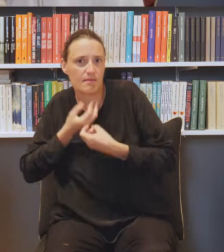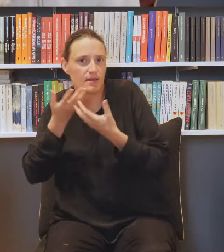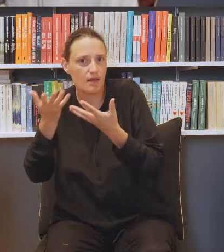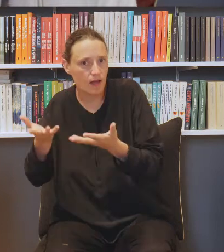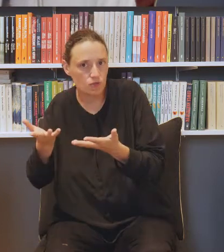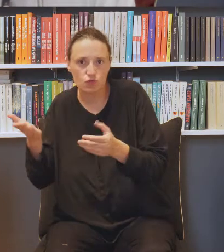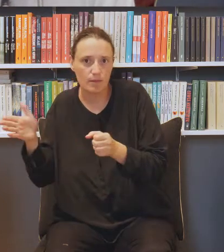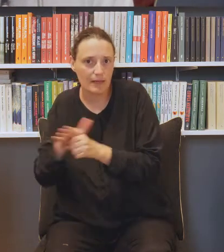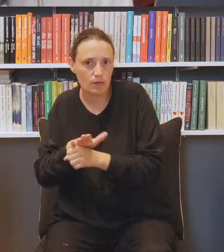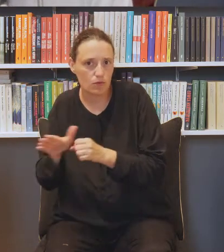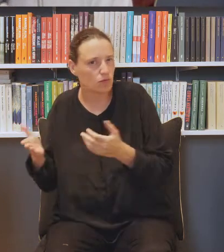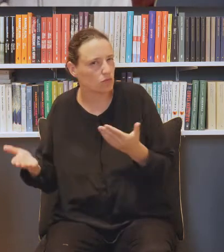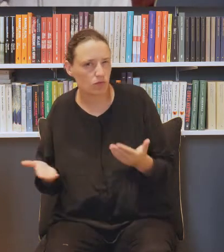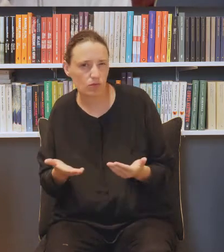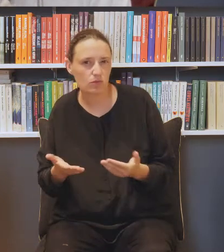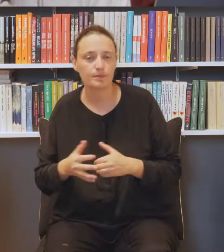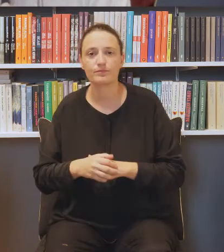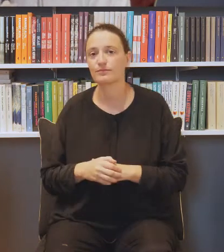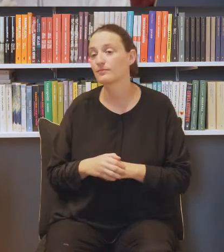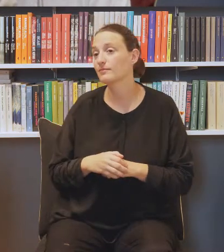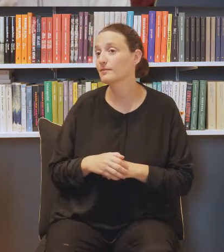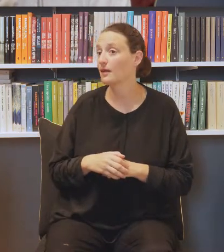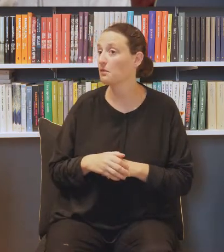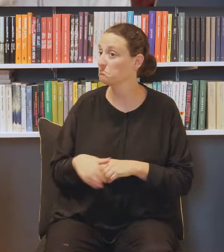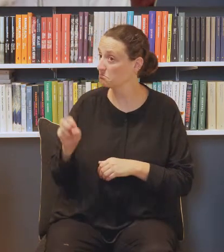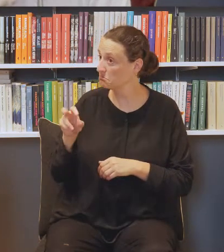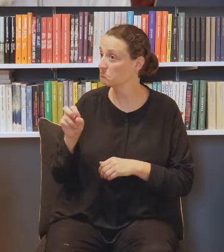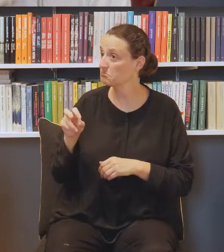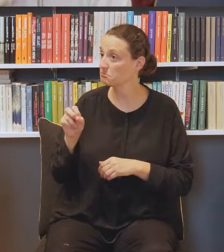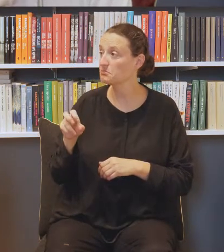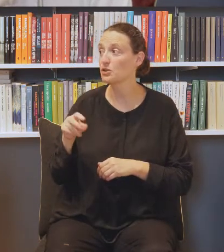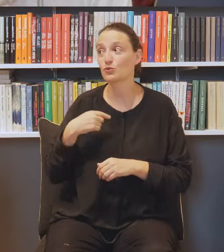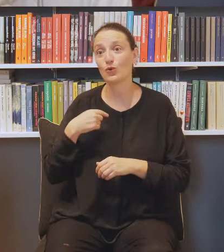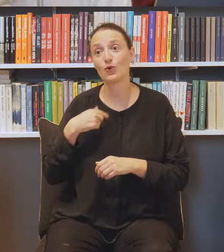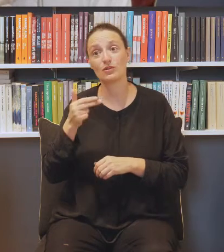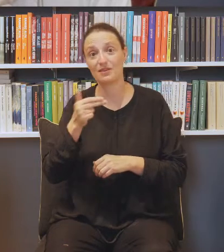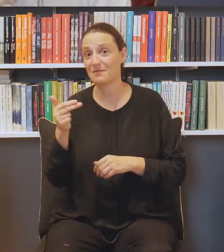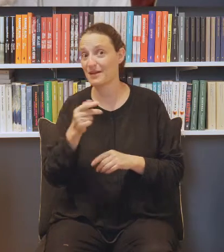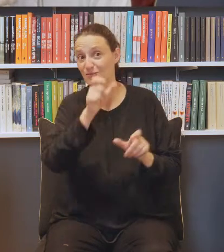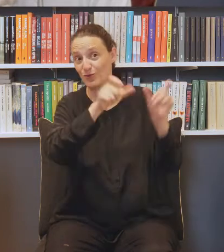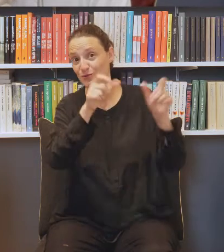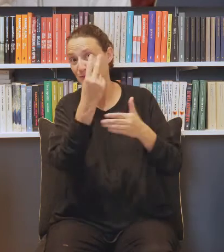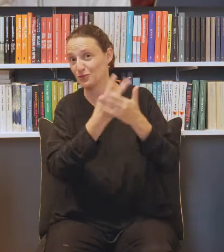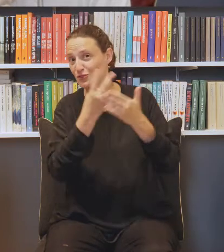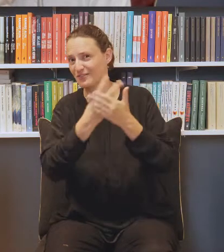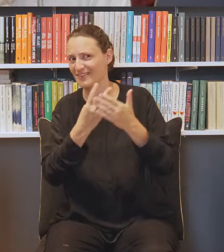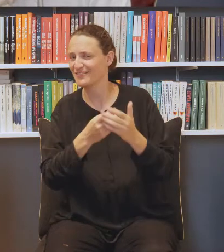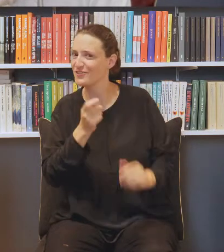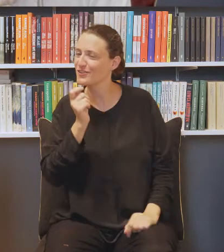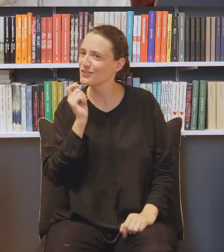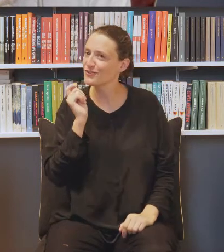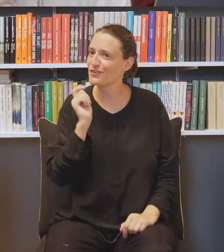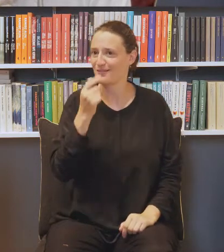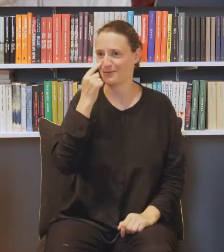dopowiedziane? No tak, rzeczywiście. To jest akurat taki motyw, którego czytelnicy, na który czytelnicy rzadko